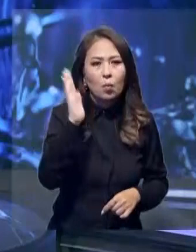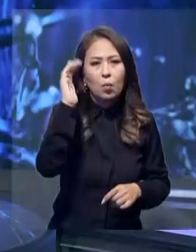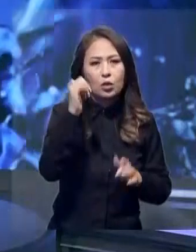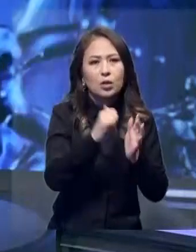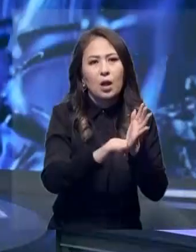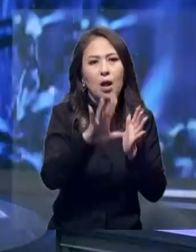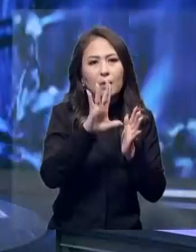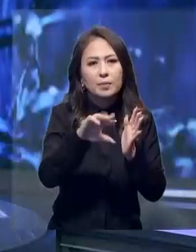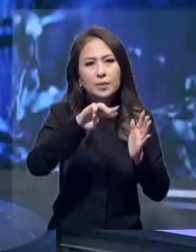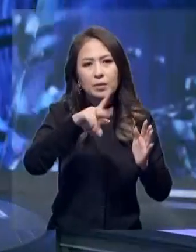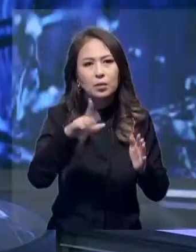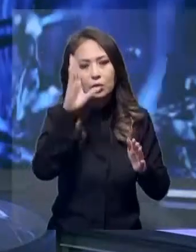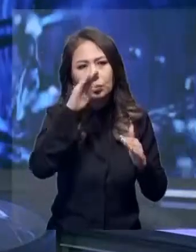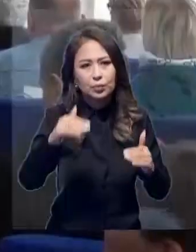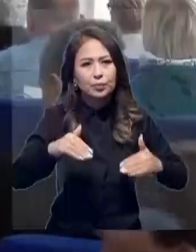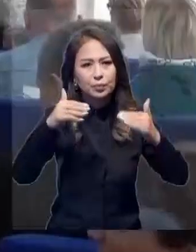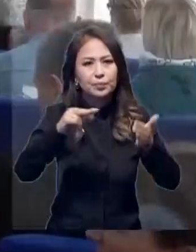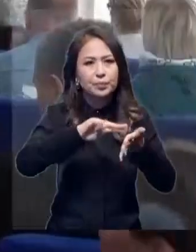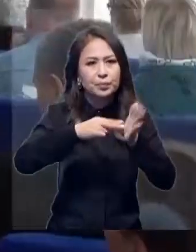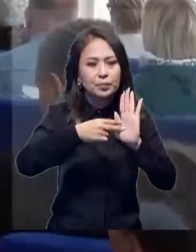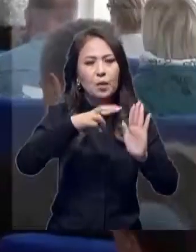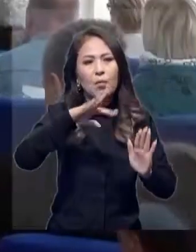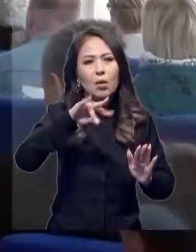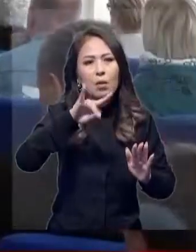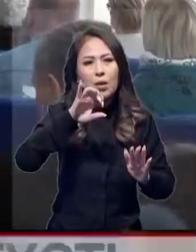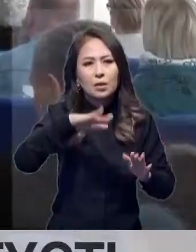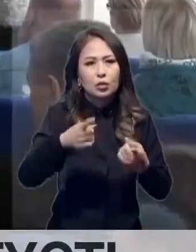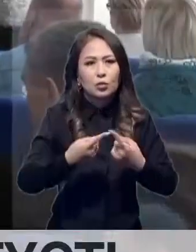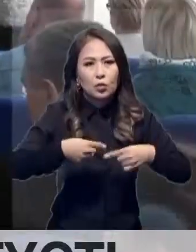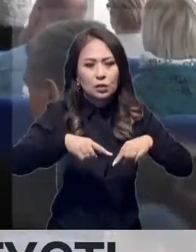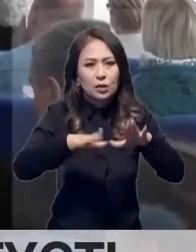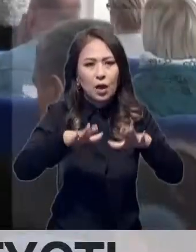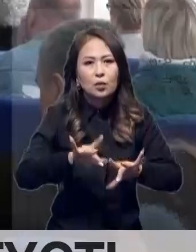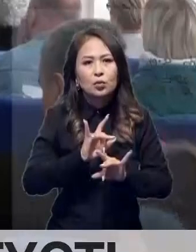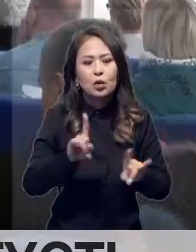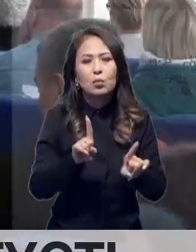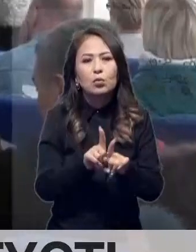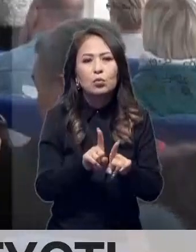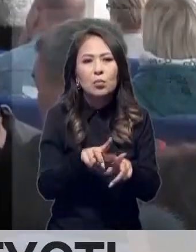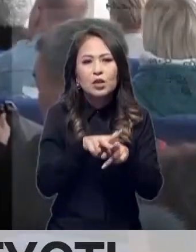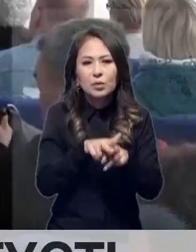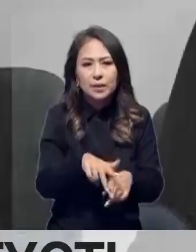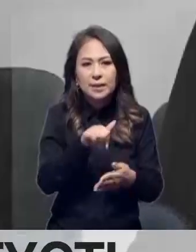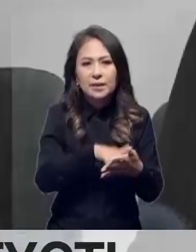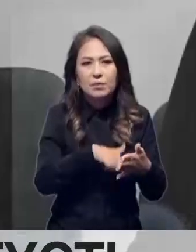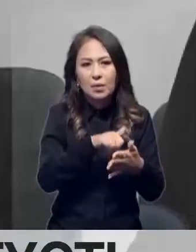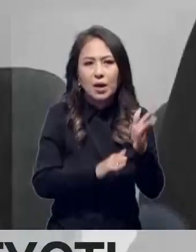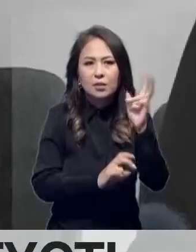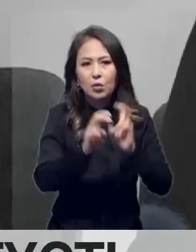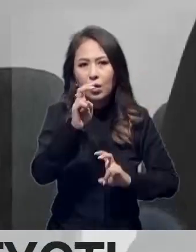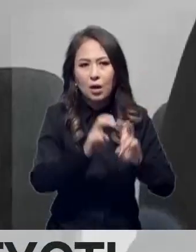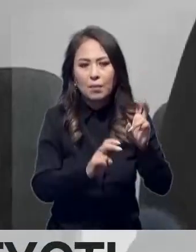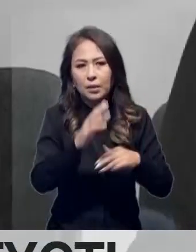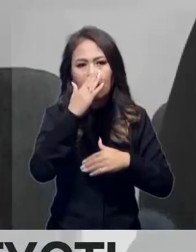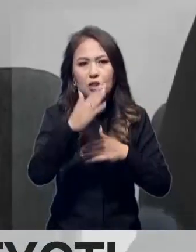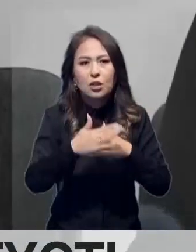теңге, болашақта 65 теңгеге көтеру жоспарланған. Монополист ұйым өкілдерінің айтуынша, бұл мәжбүрлі шара. Себебі